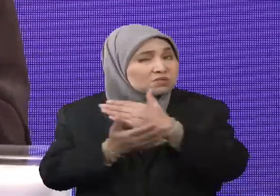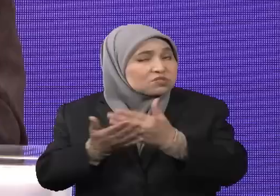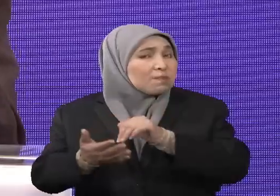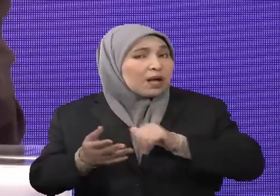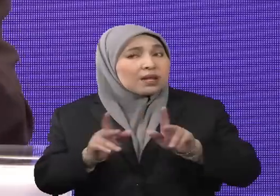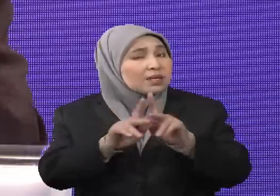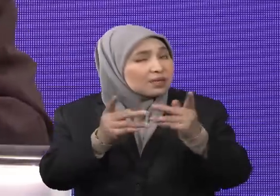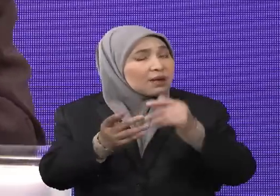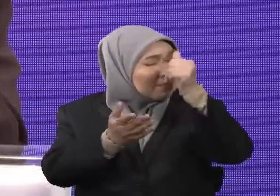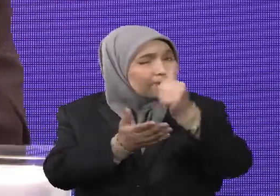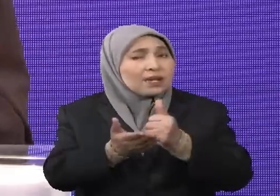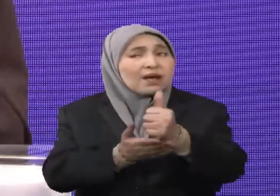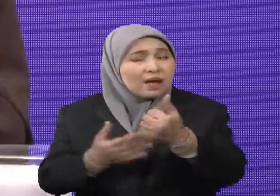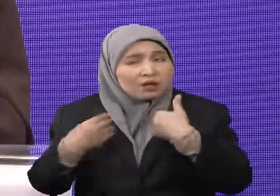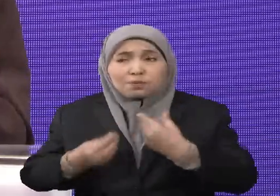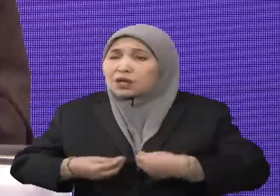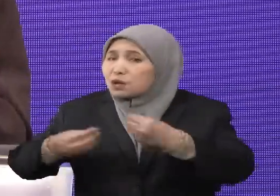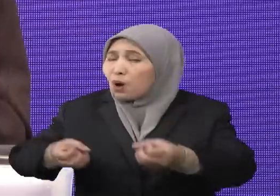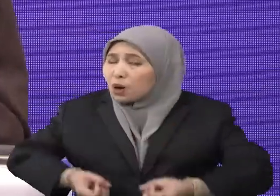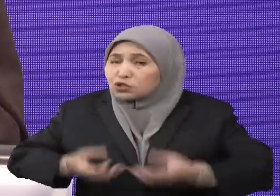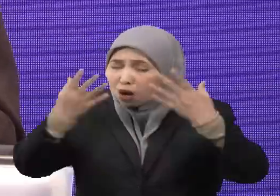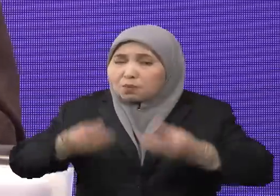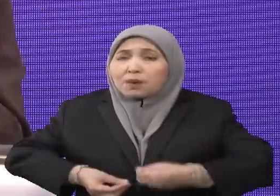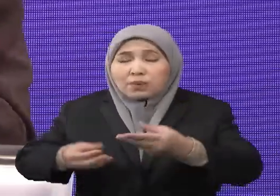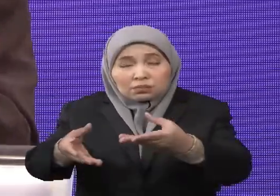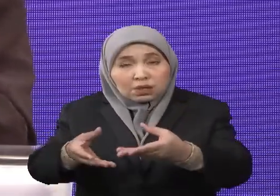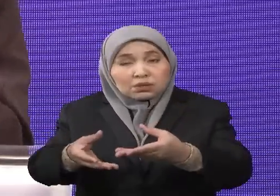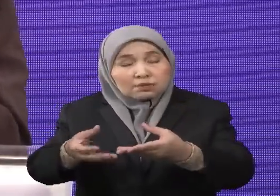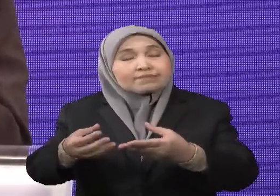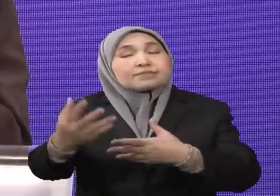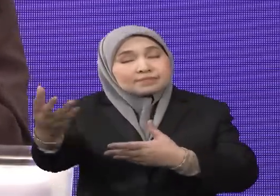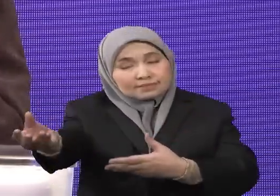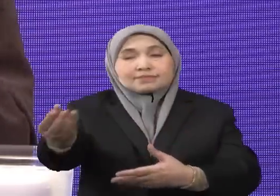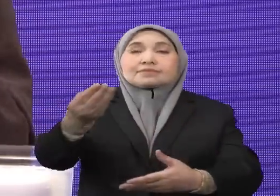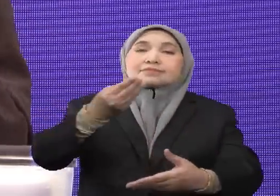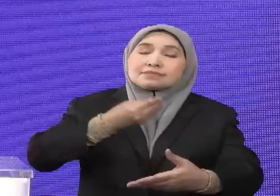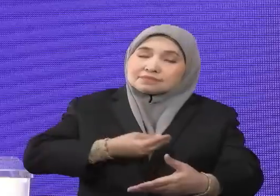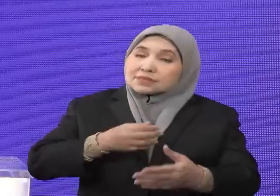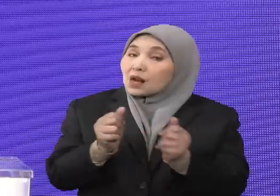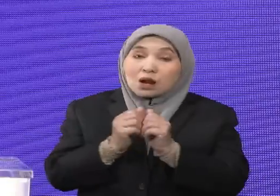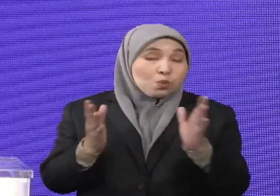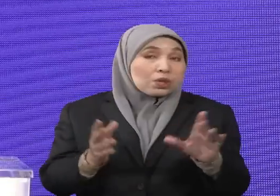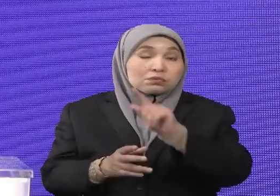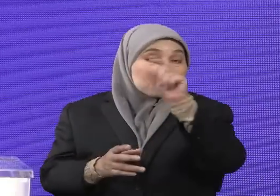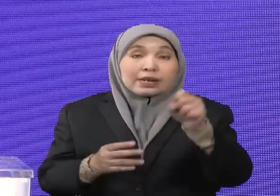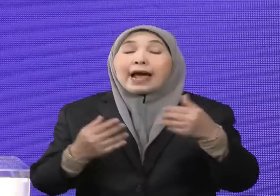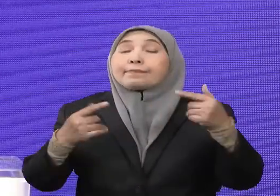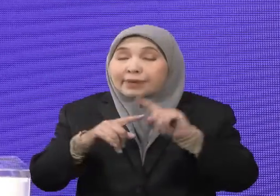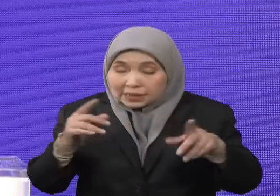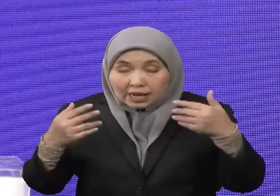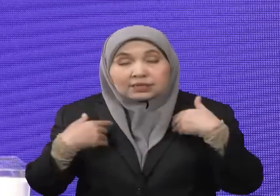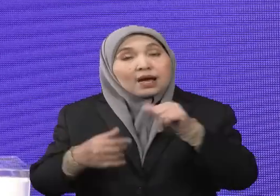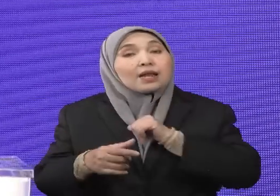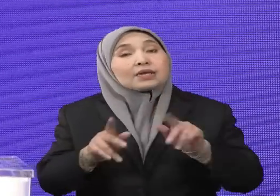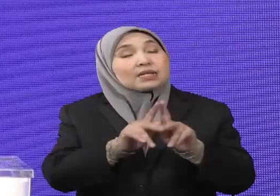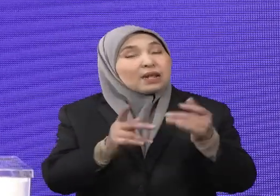diberikan jumlahnya banyak duit mereka akan pulang kan Tante soal Ada pula yang ahli